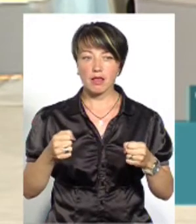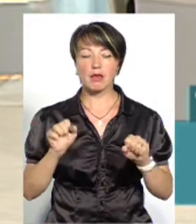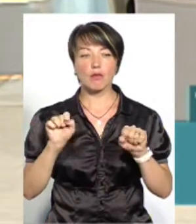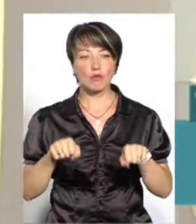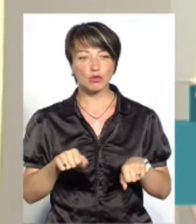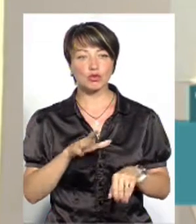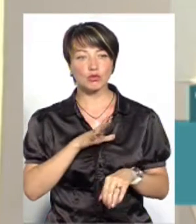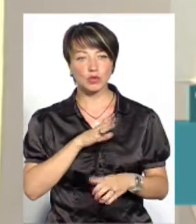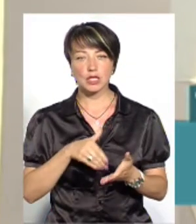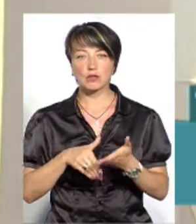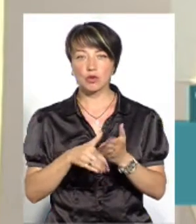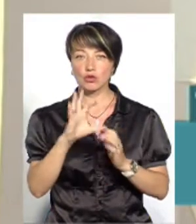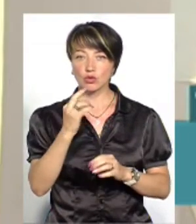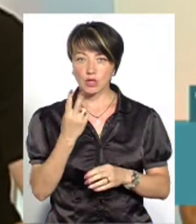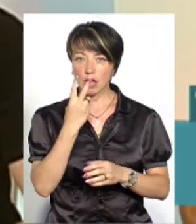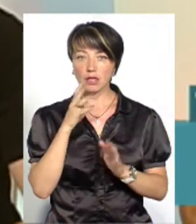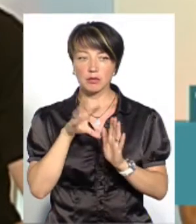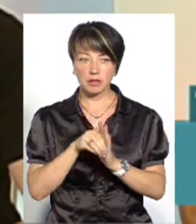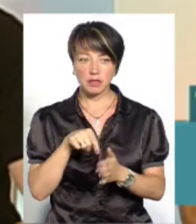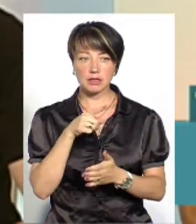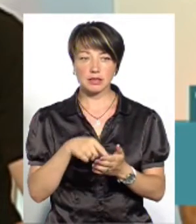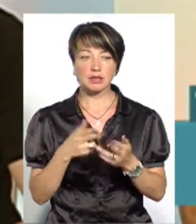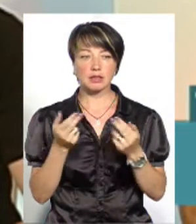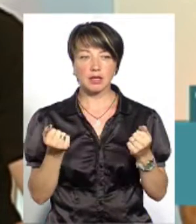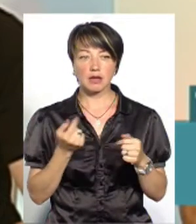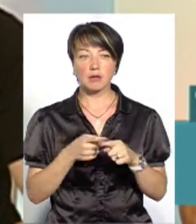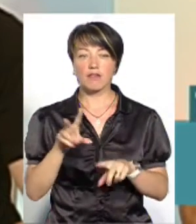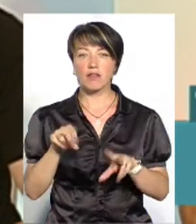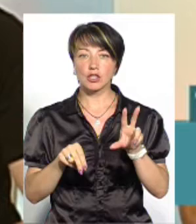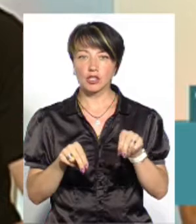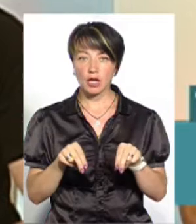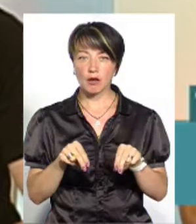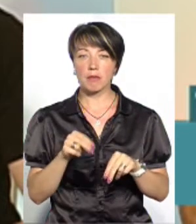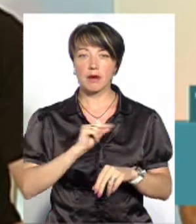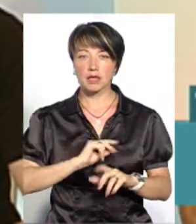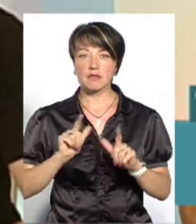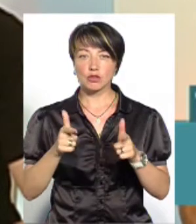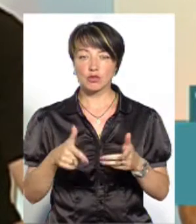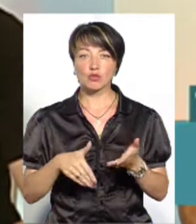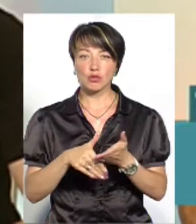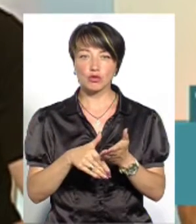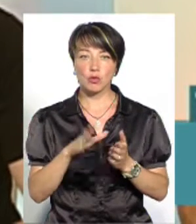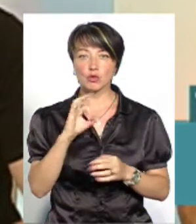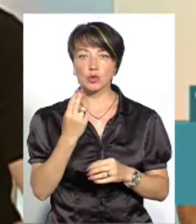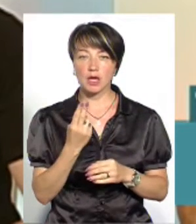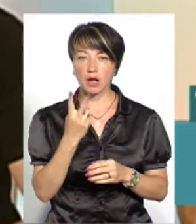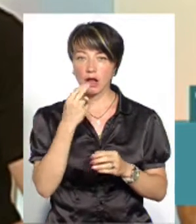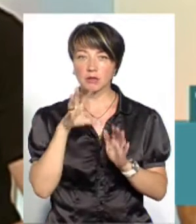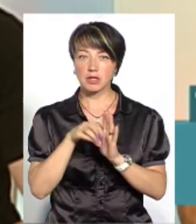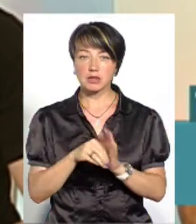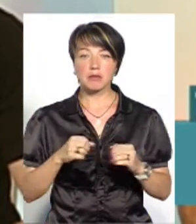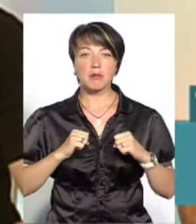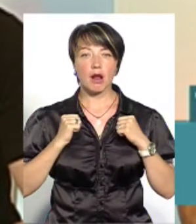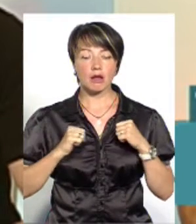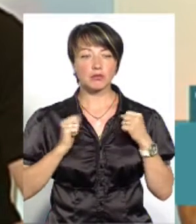бути способом соціальної адаптації? Так, ми вважаємо, що це працевлаштування і є способом соціальної адаптації. Через те ми прагнемо